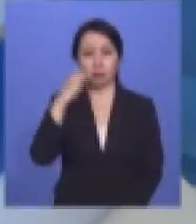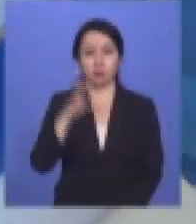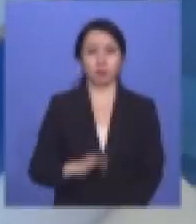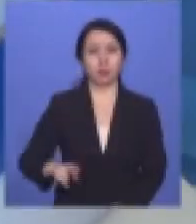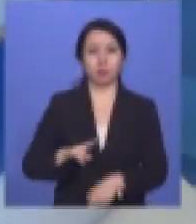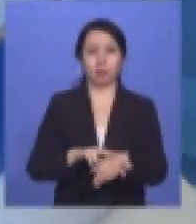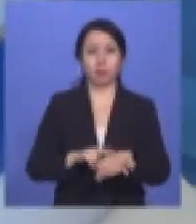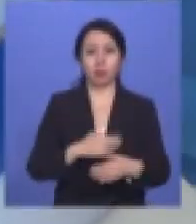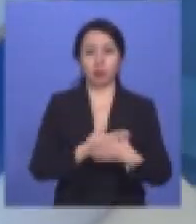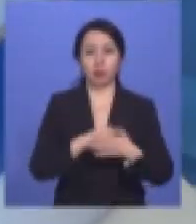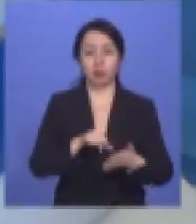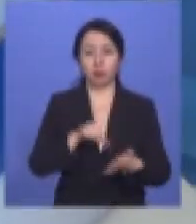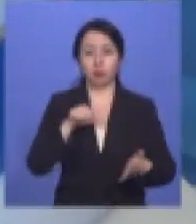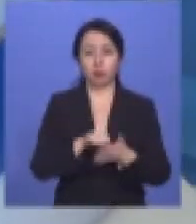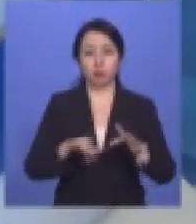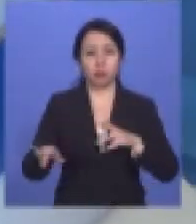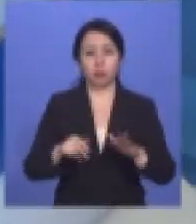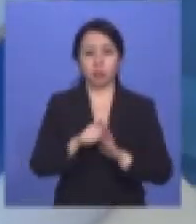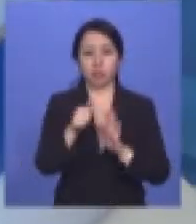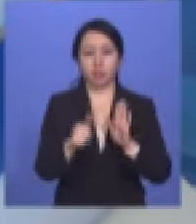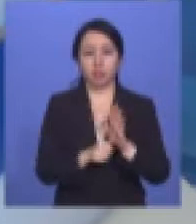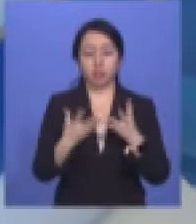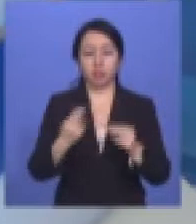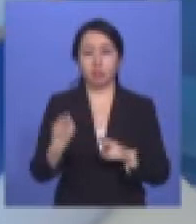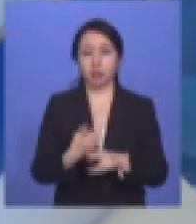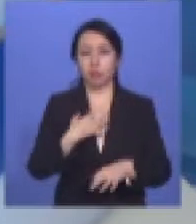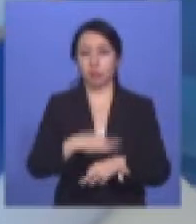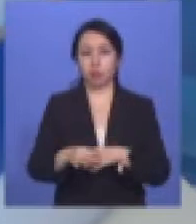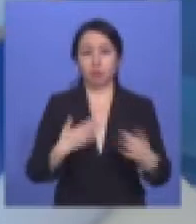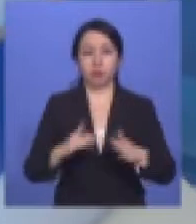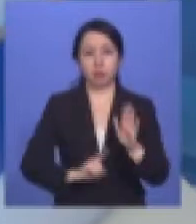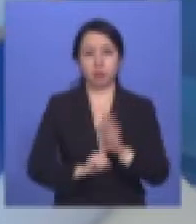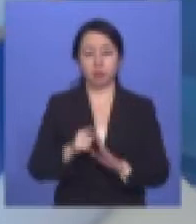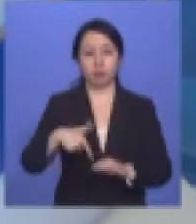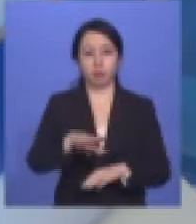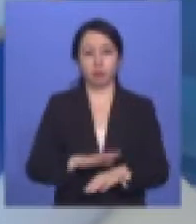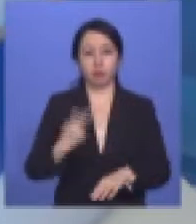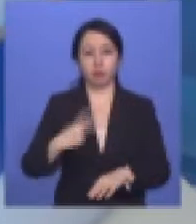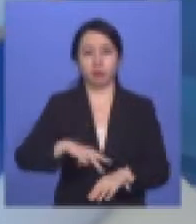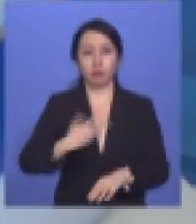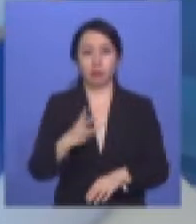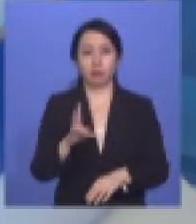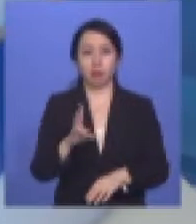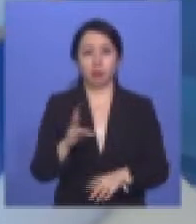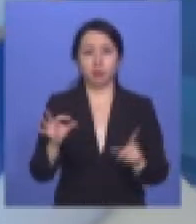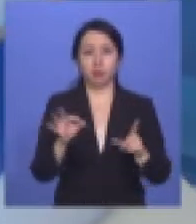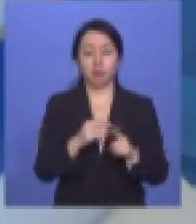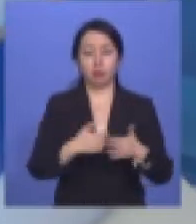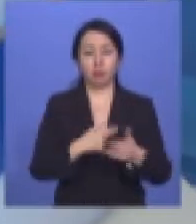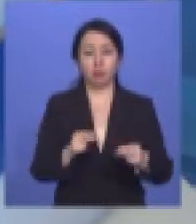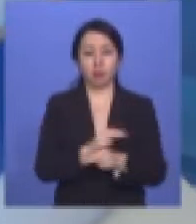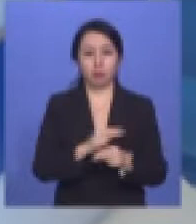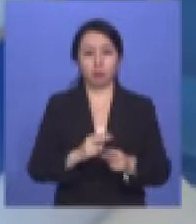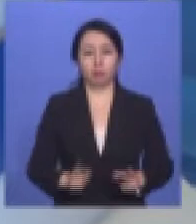Североказахстанские полицейские принимают активное участие в акции «16 дней без насилия», стартовавшей по всей стране 25 ноября. Цель –